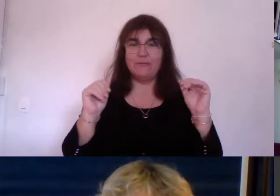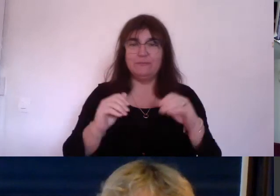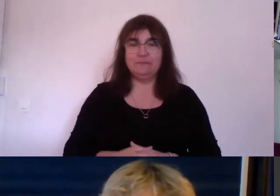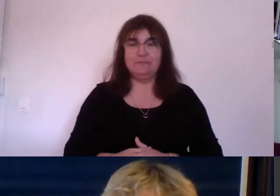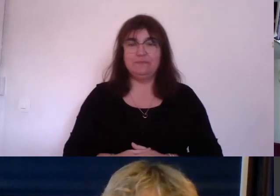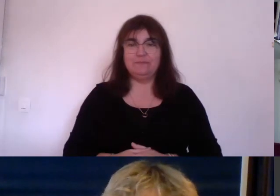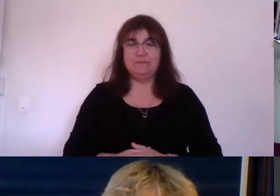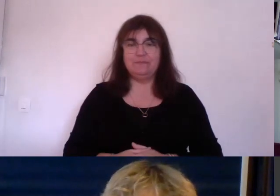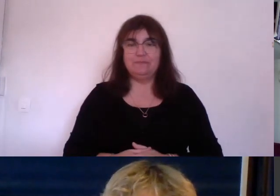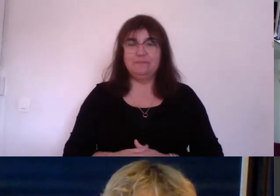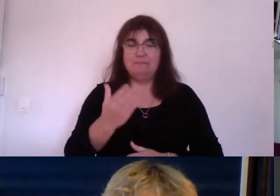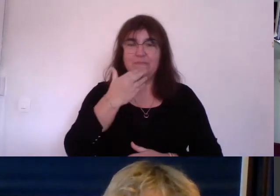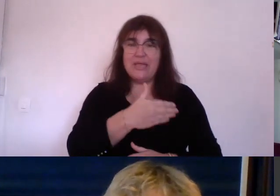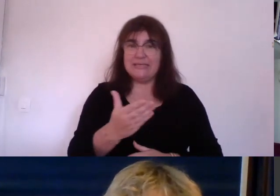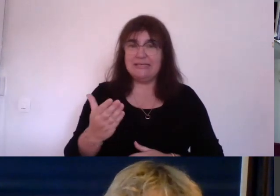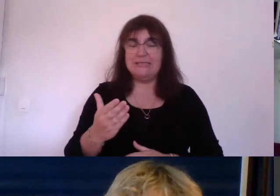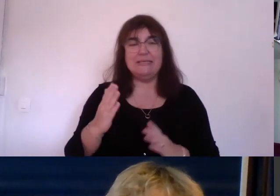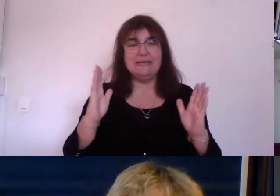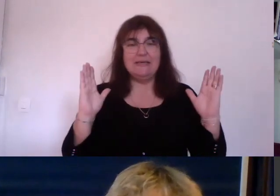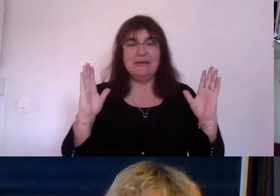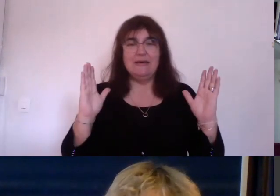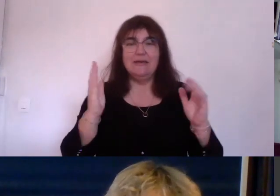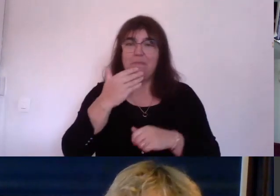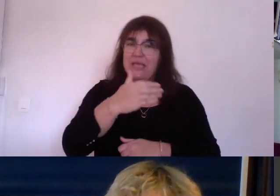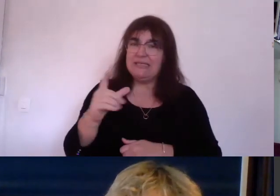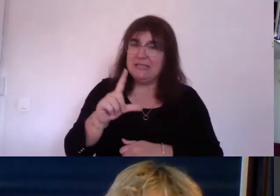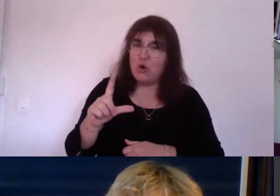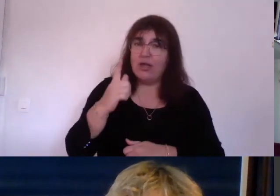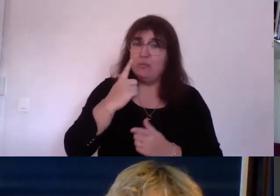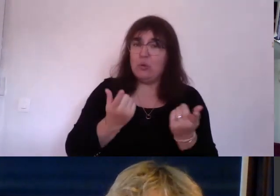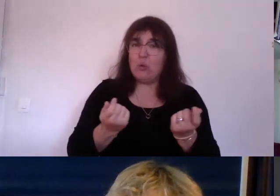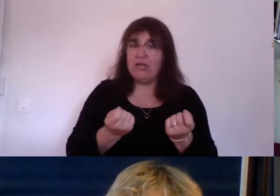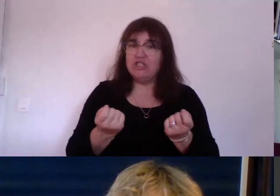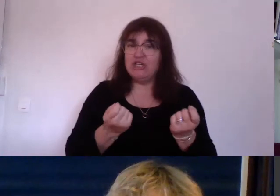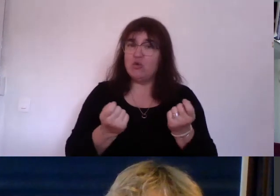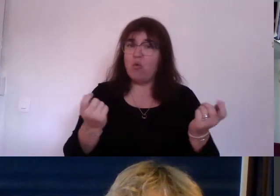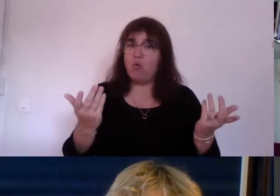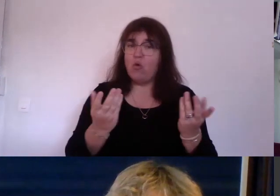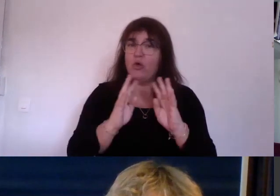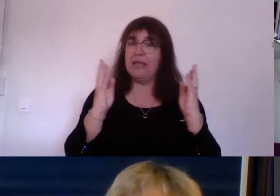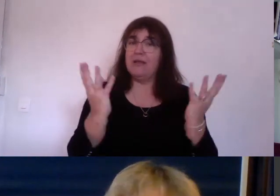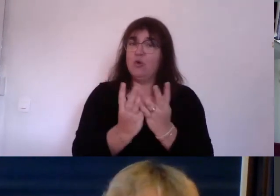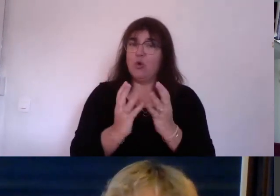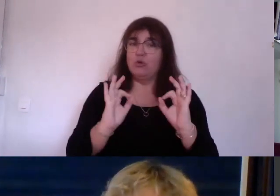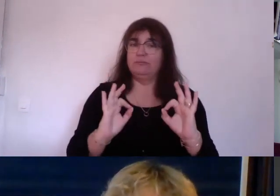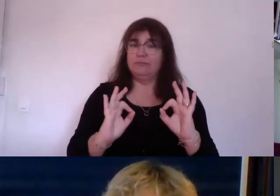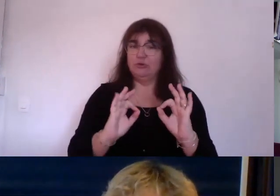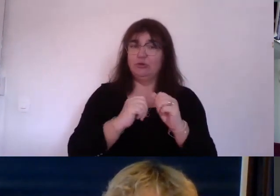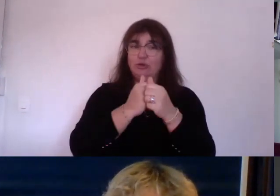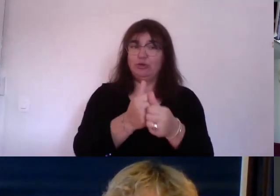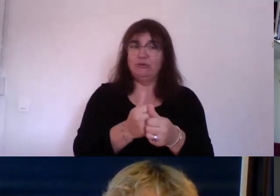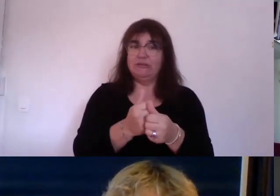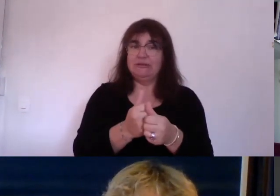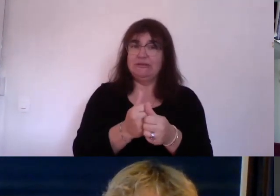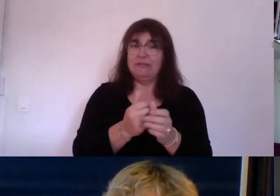À bientôt. Merci à tous. Merci Lorraine pour la modération et d'avoir parfaitement tenu le timing. Il est